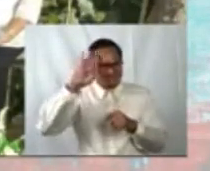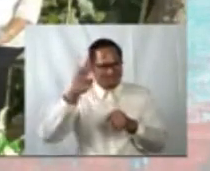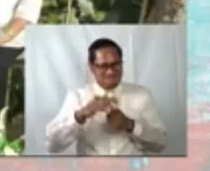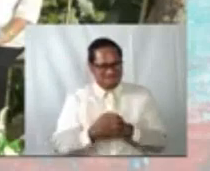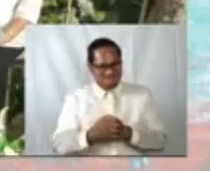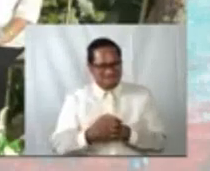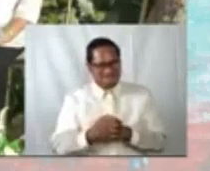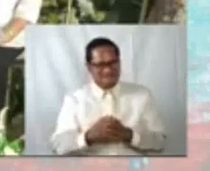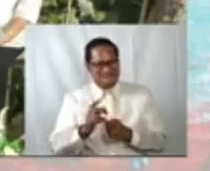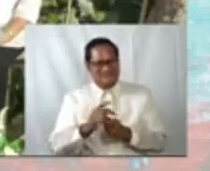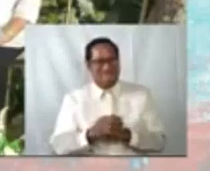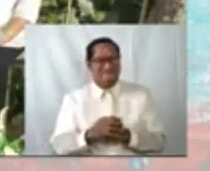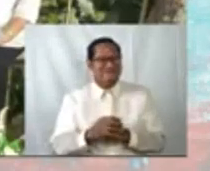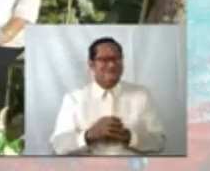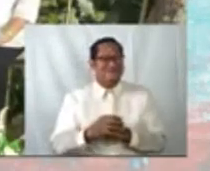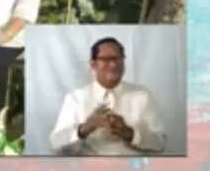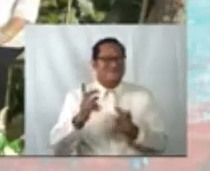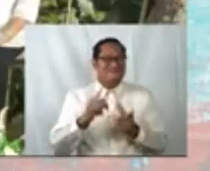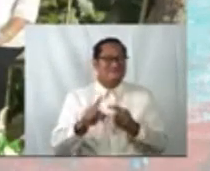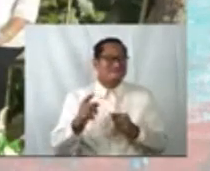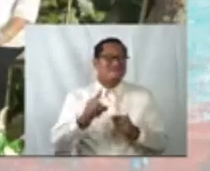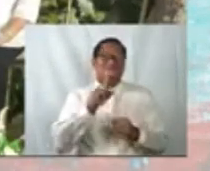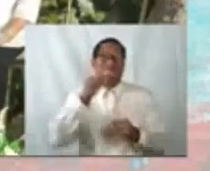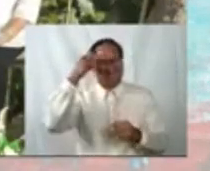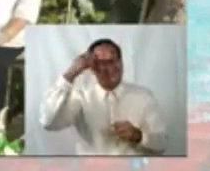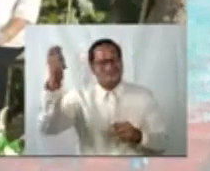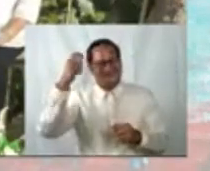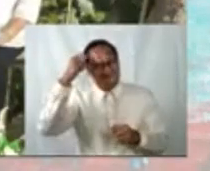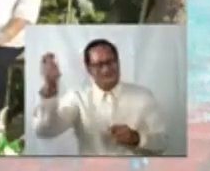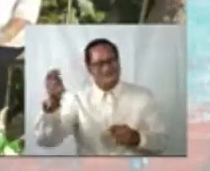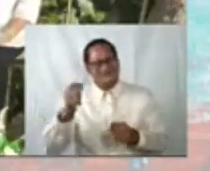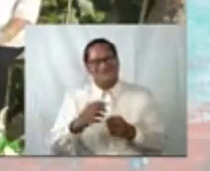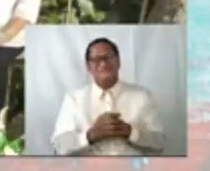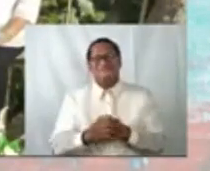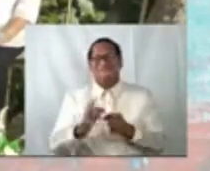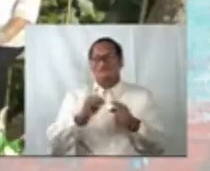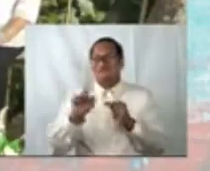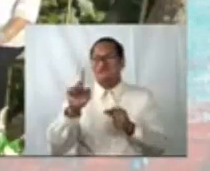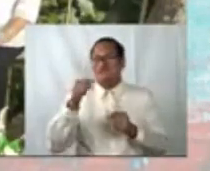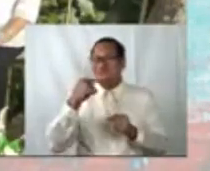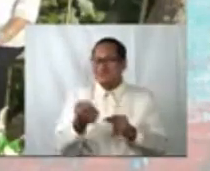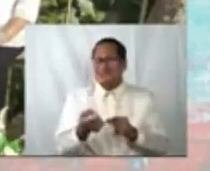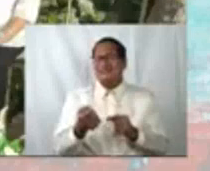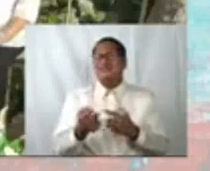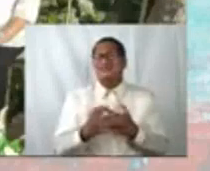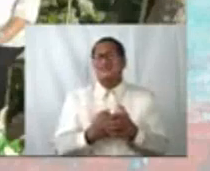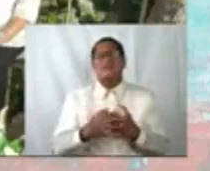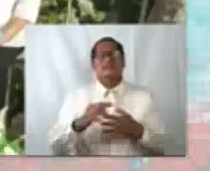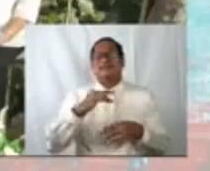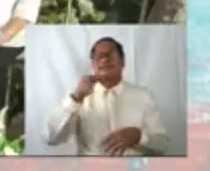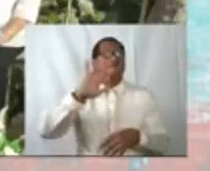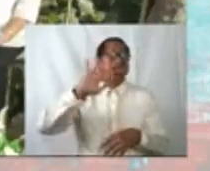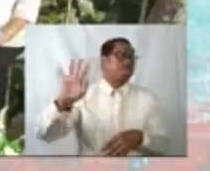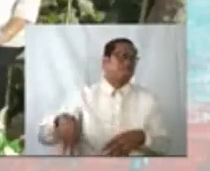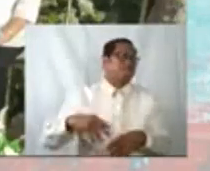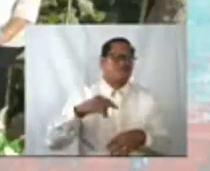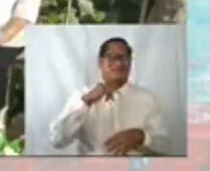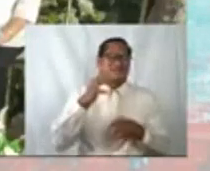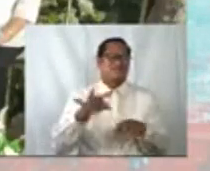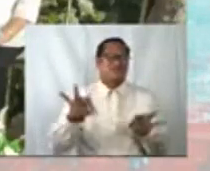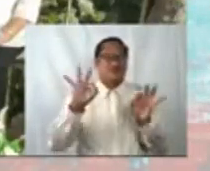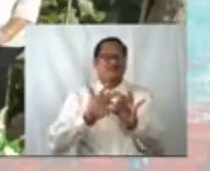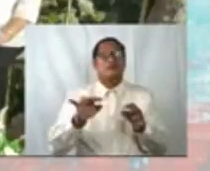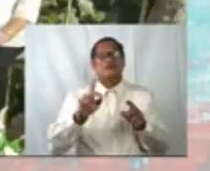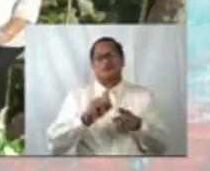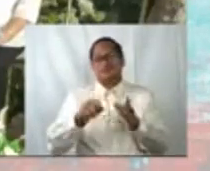Anyway, so teorya ko lang 'yon. Pero ang sinasabi ko kasi dito, hindi na mahalaga sa akin eh. Yet minsan